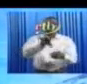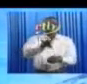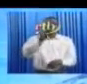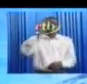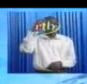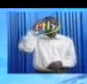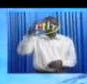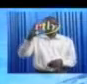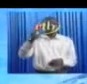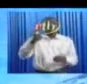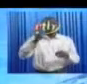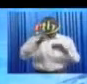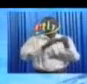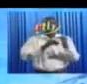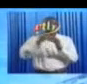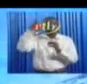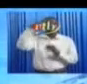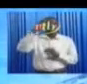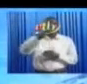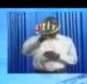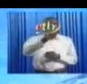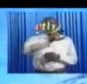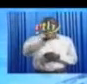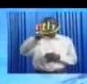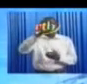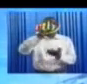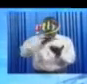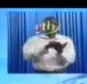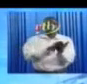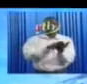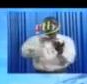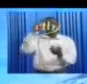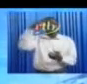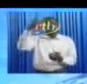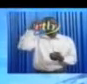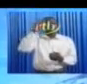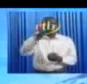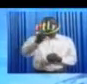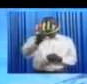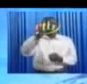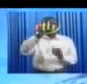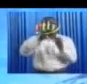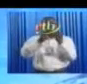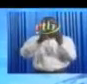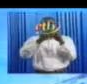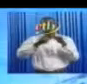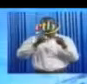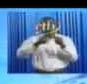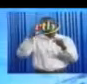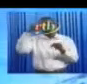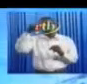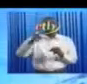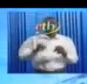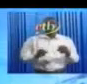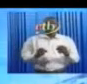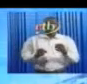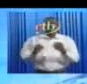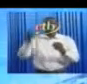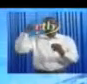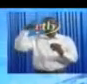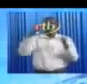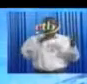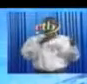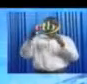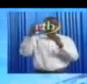infrastructures hydrauliques d'une valeur de 600 millions de francs. Une vingtaine de villages sont ainsi soulagés. La lutte contre la prolifération des